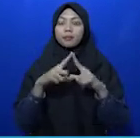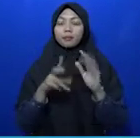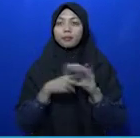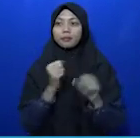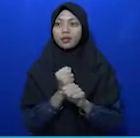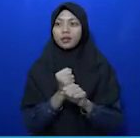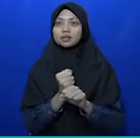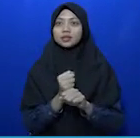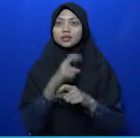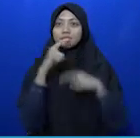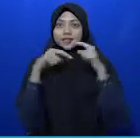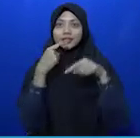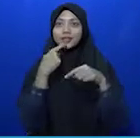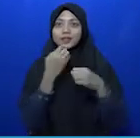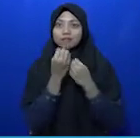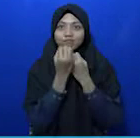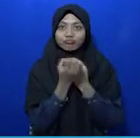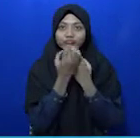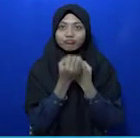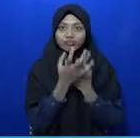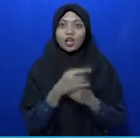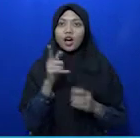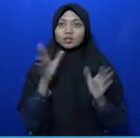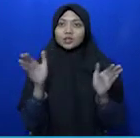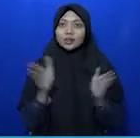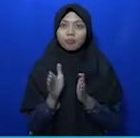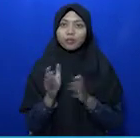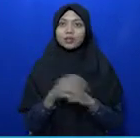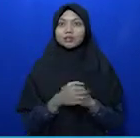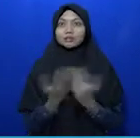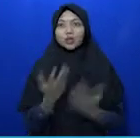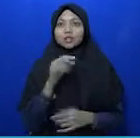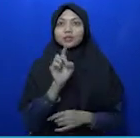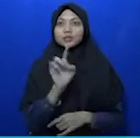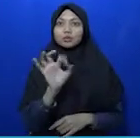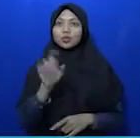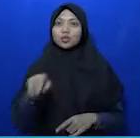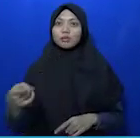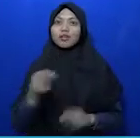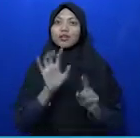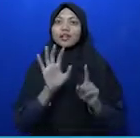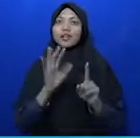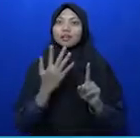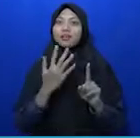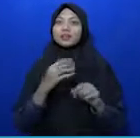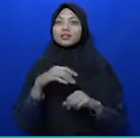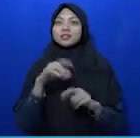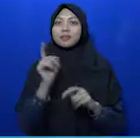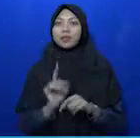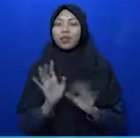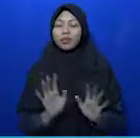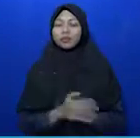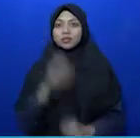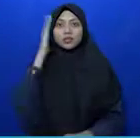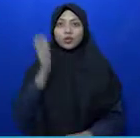paparannya. Mohon padat singkat Pak, 10-15 menit saja. Kami persilakan Pak Bambang. Assalamualaikum